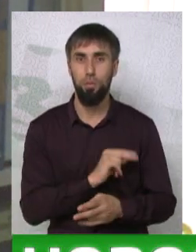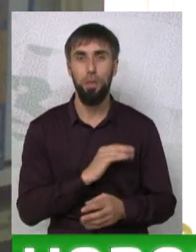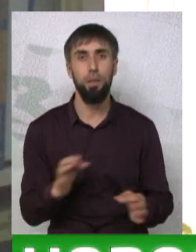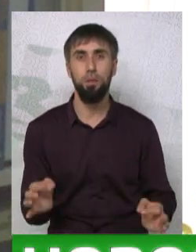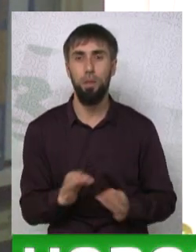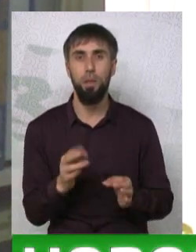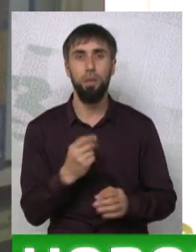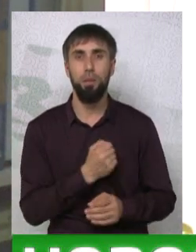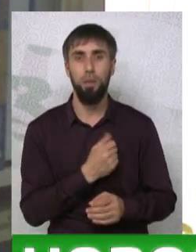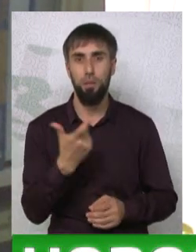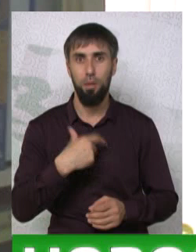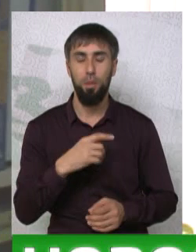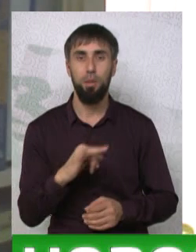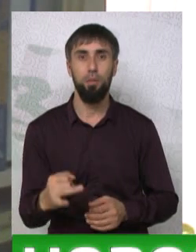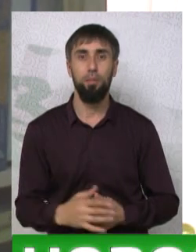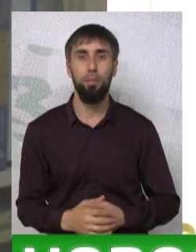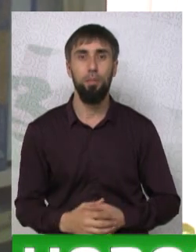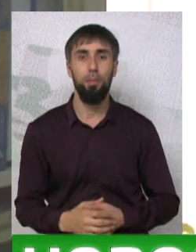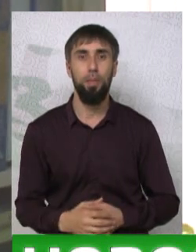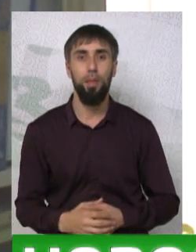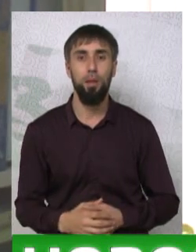никогда не жалея себя и